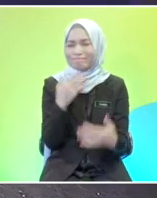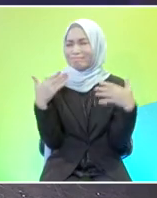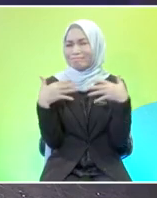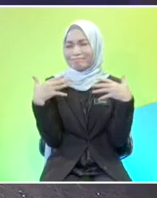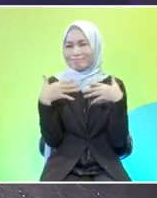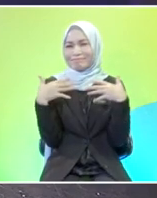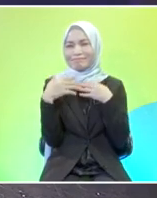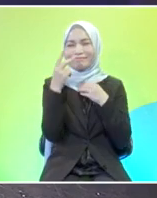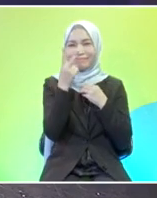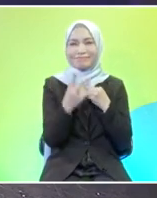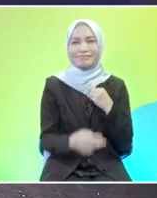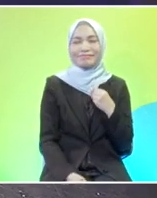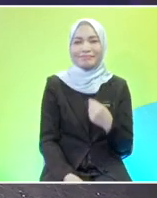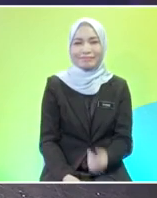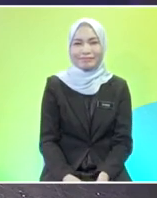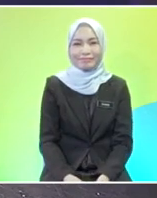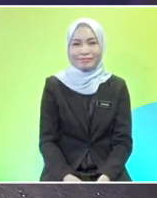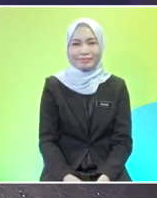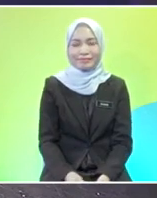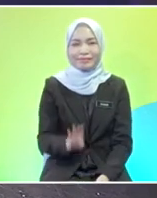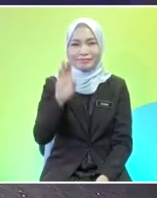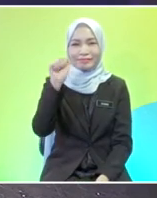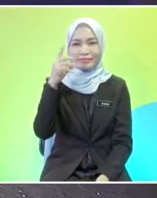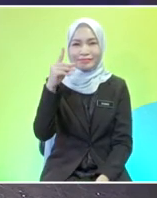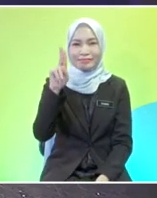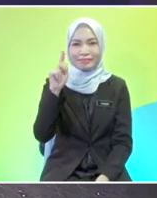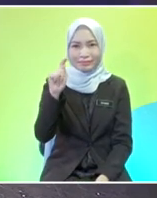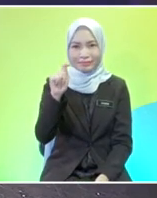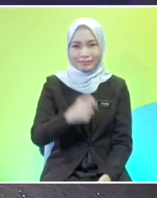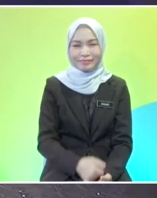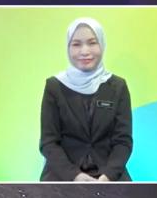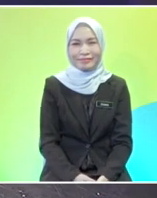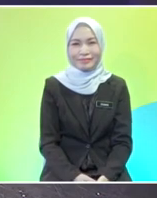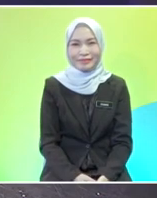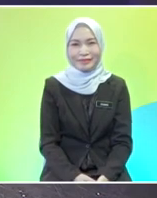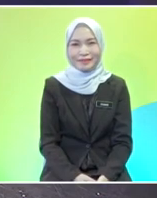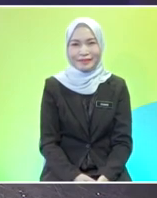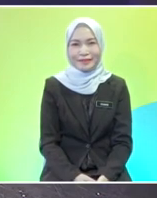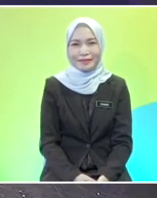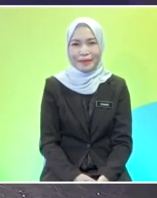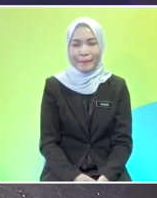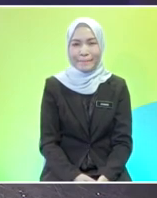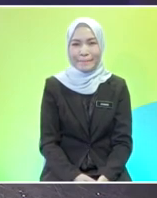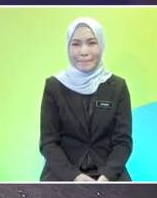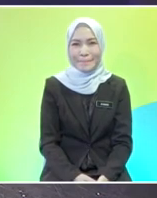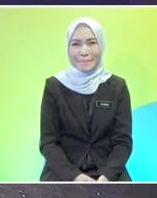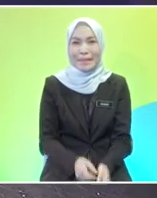tapi pilih mereka dan bentuk-bentuk rupa hewan dengan